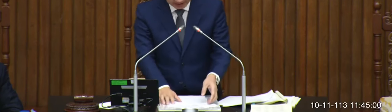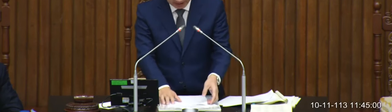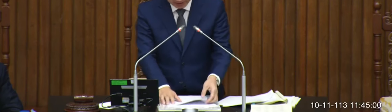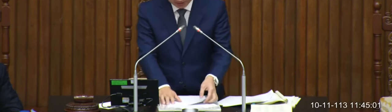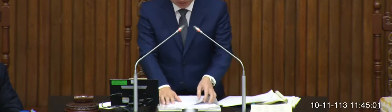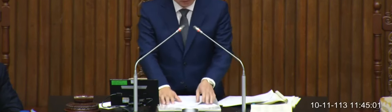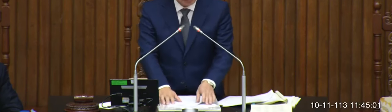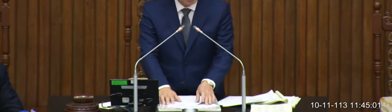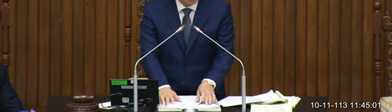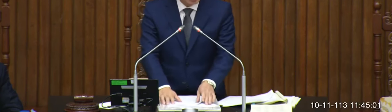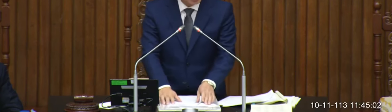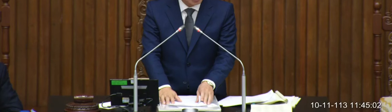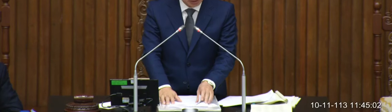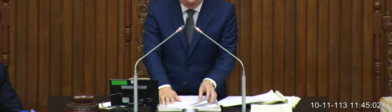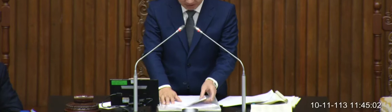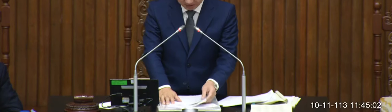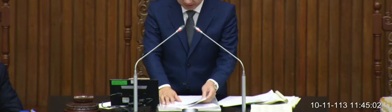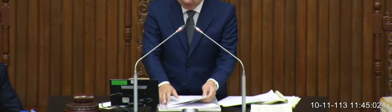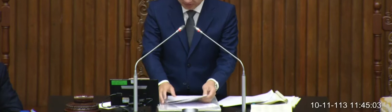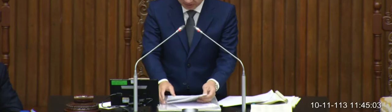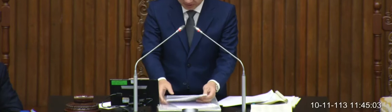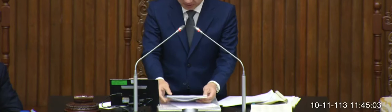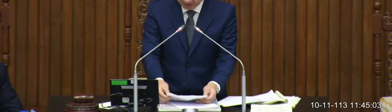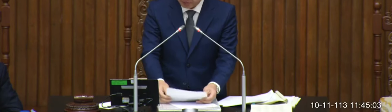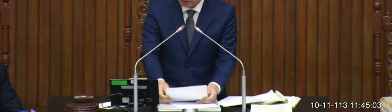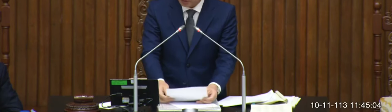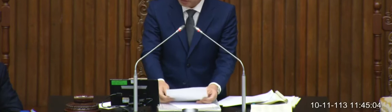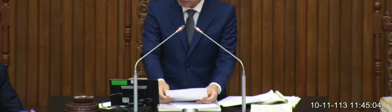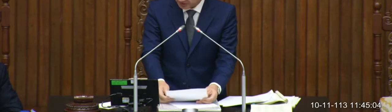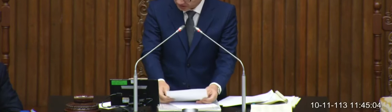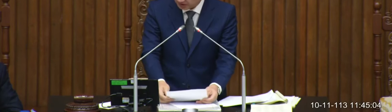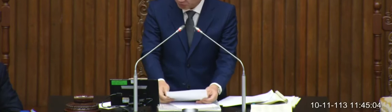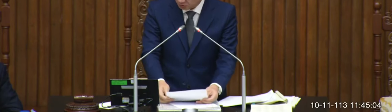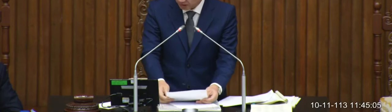意思应该是台中市政府一定会提出计划，到时候请行